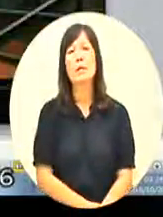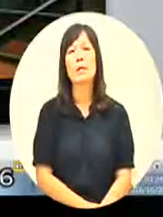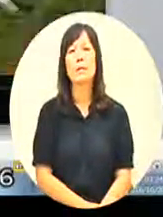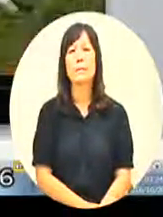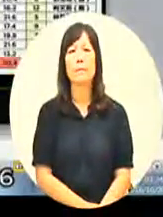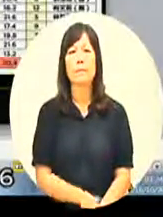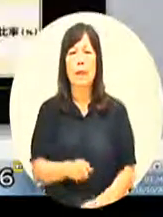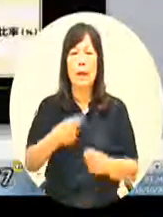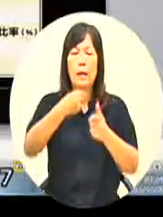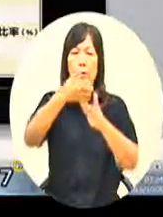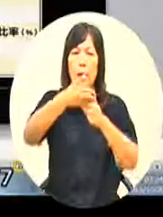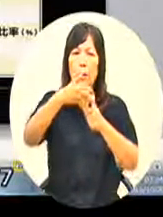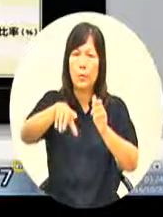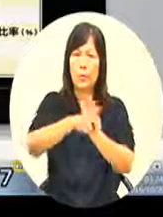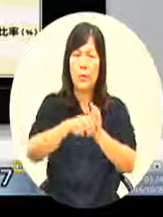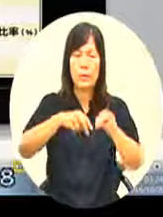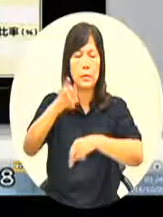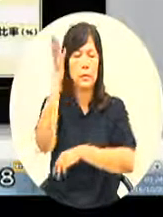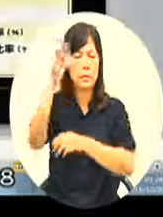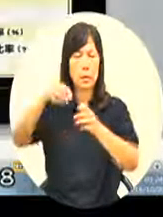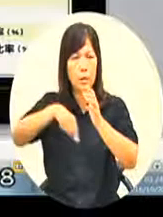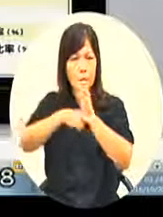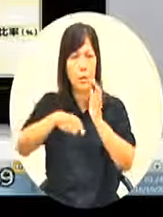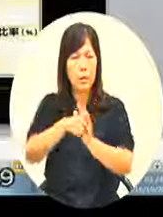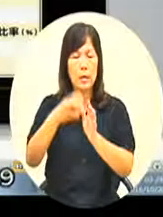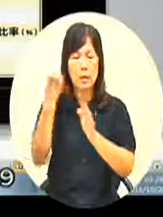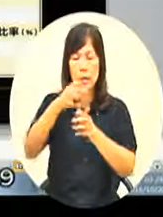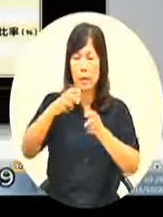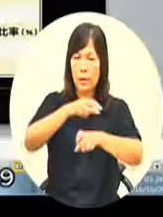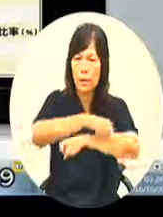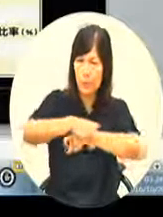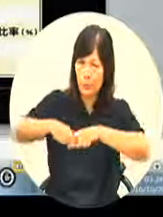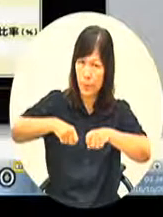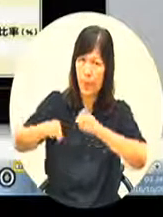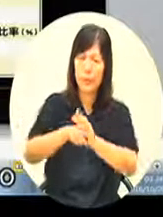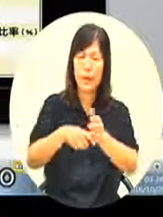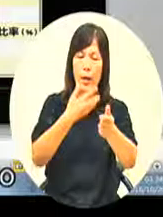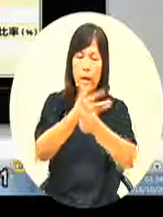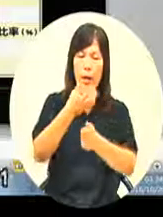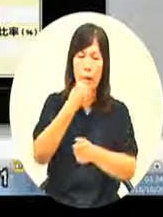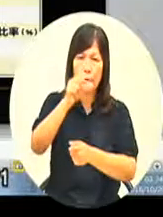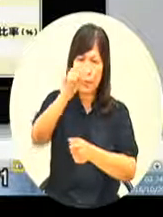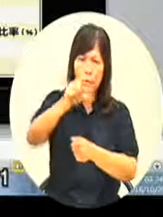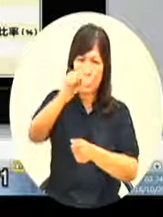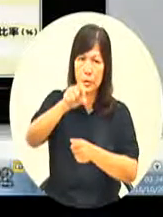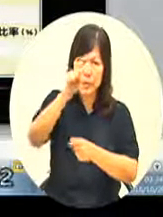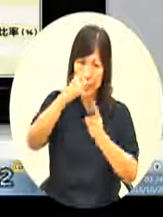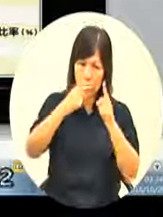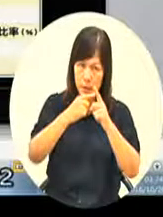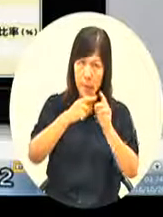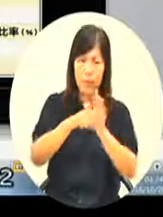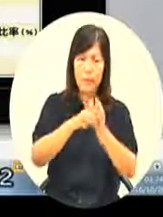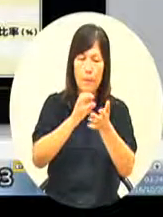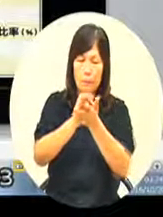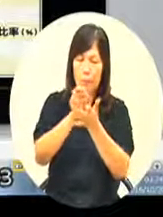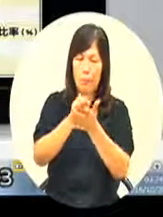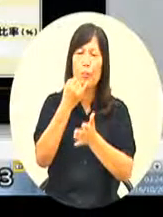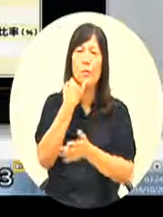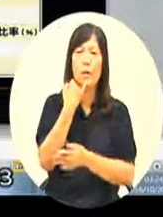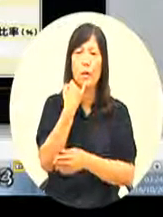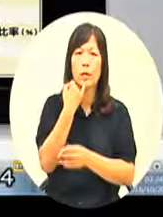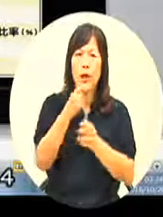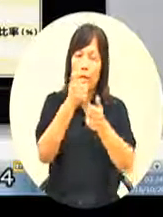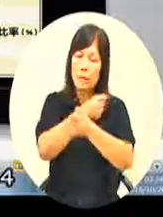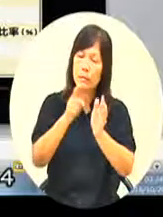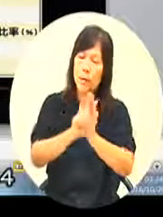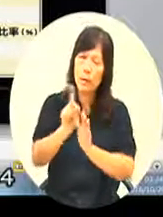那教育部行政院提供的这个新的方案，它可以提供5000个人次来做使用，代表什么？